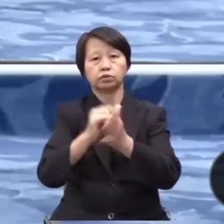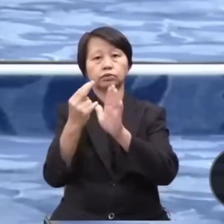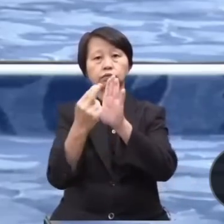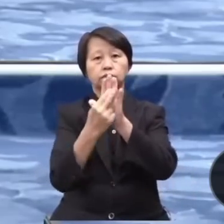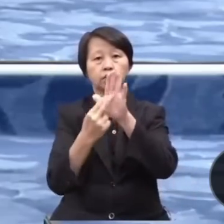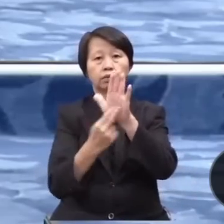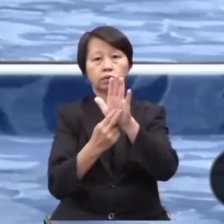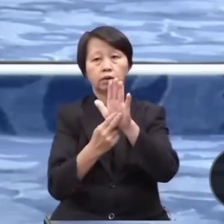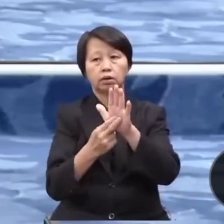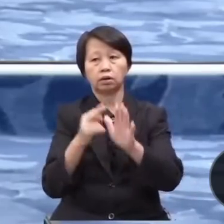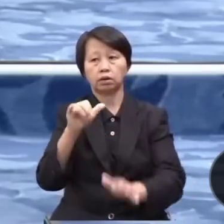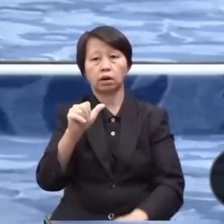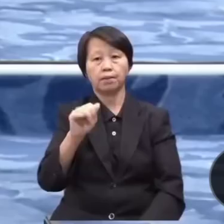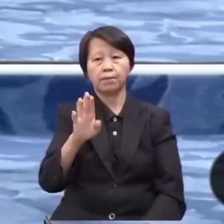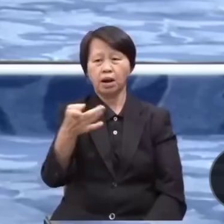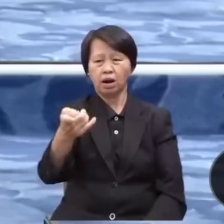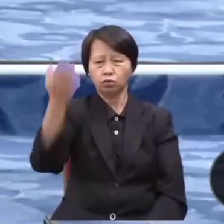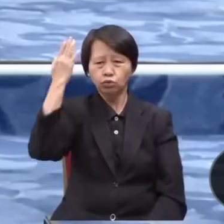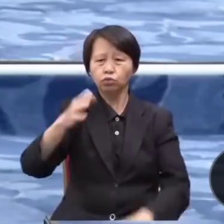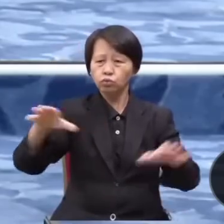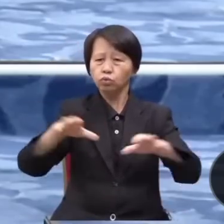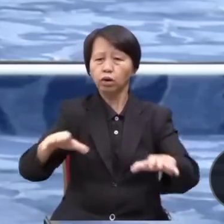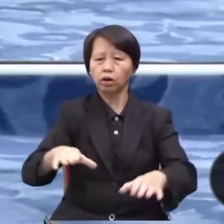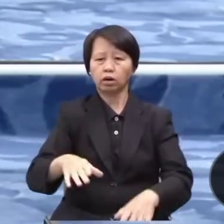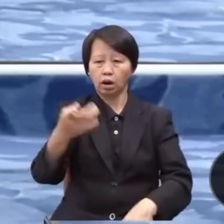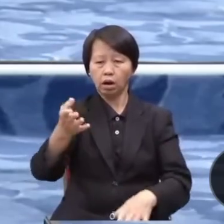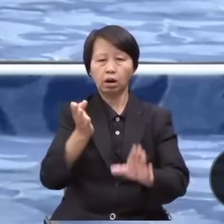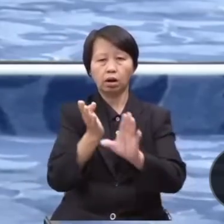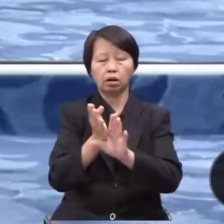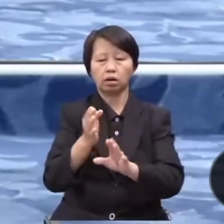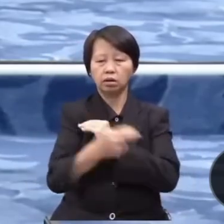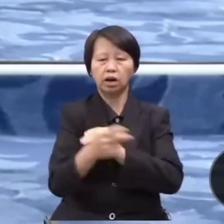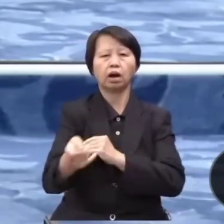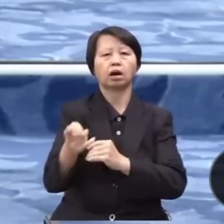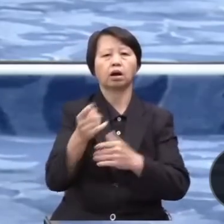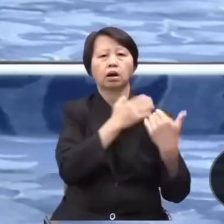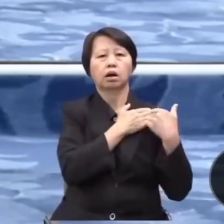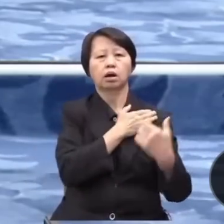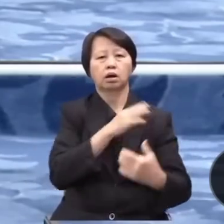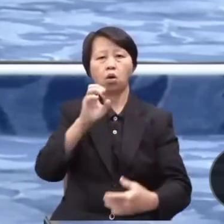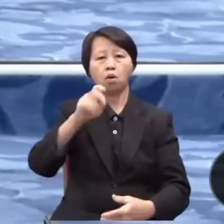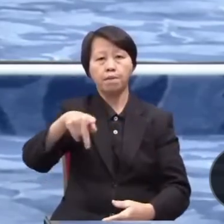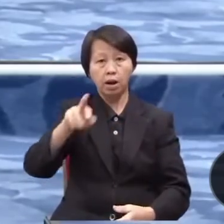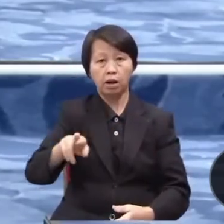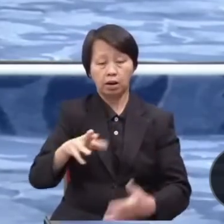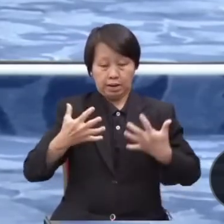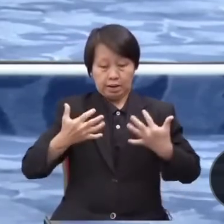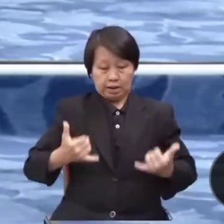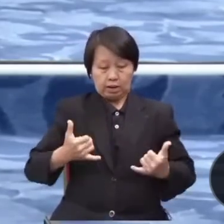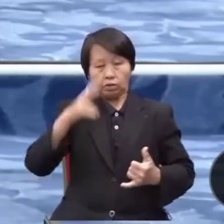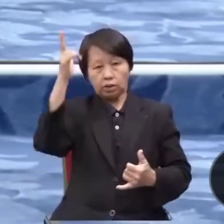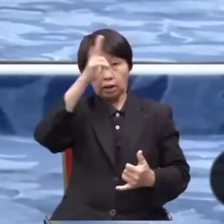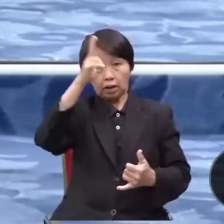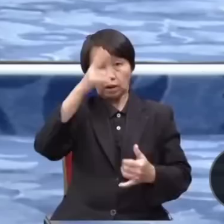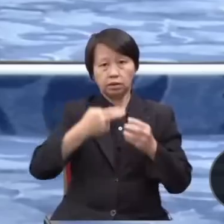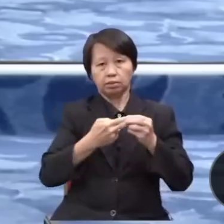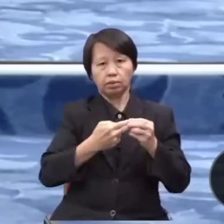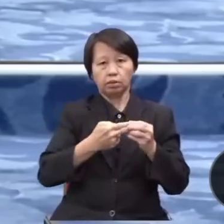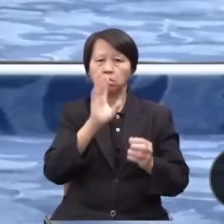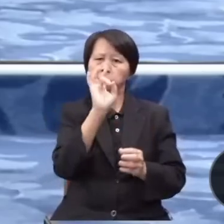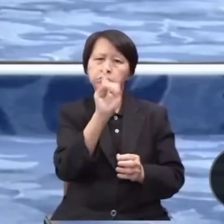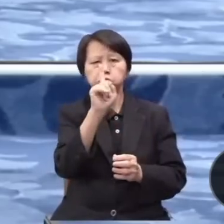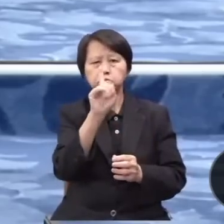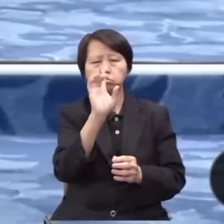oleh Yang Berhormat dulu. Dan cuma setakat ini, dalam kerajaan perpaduan, baru sekali